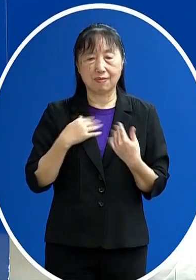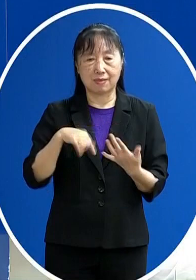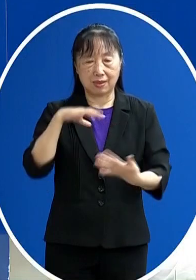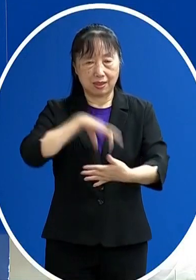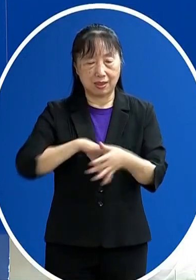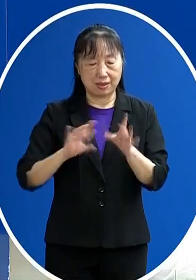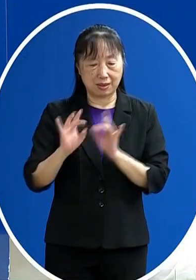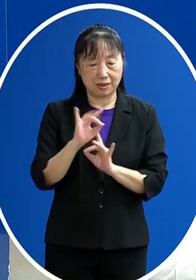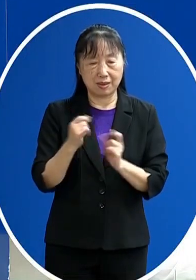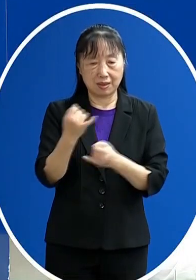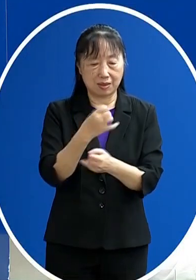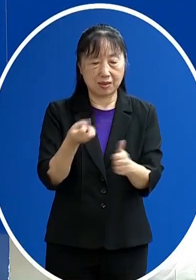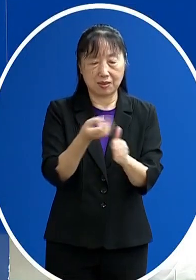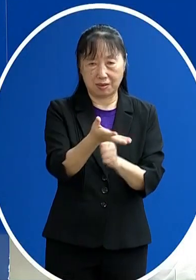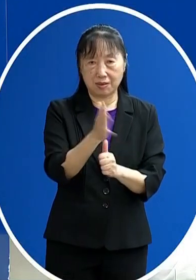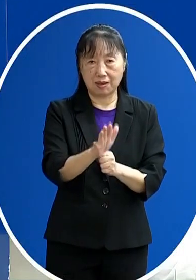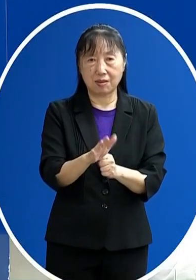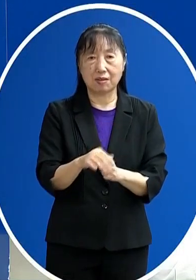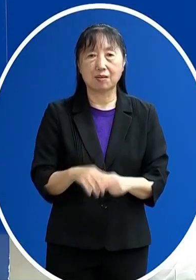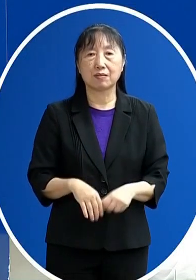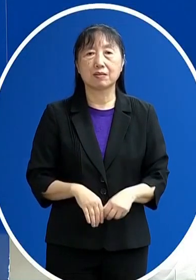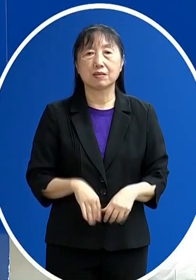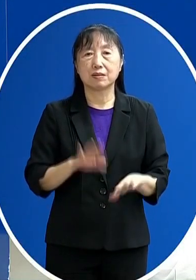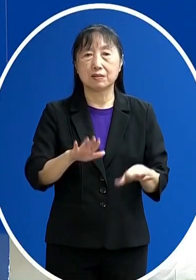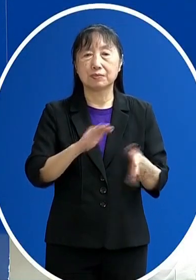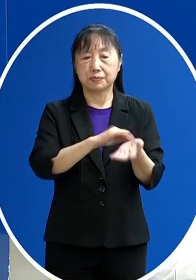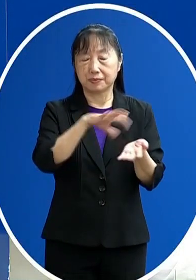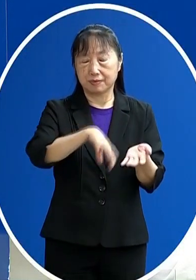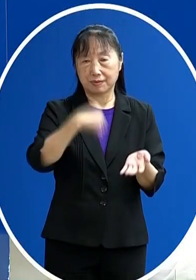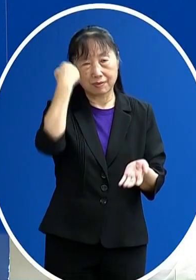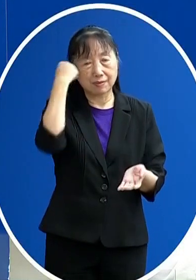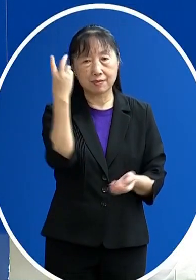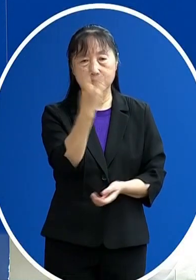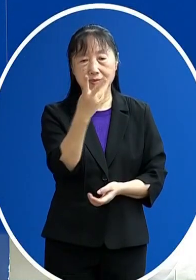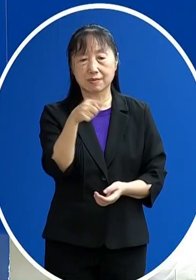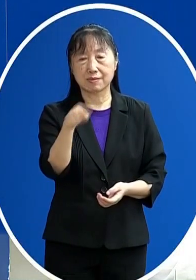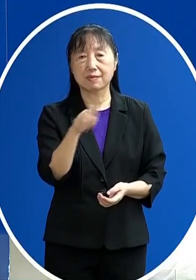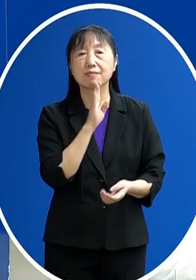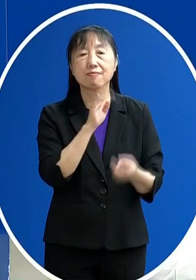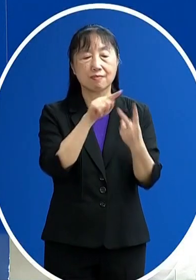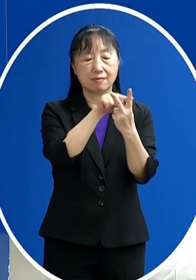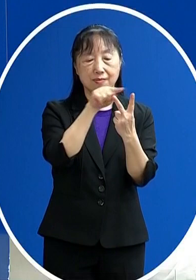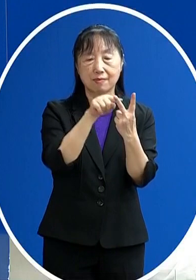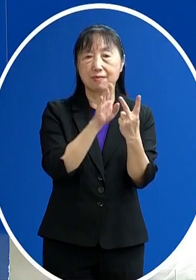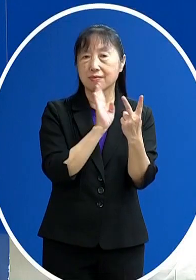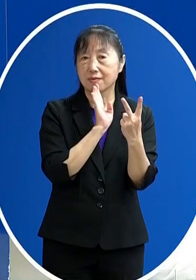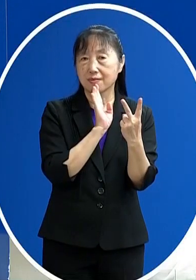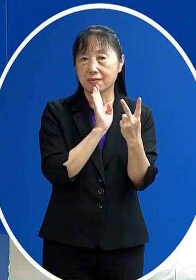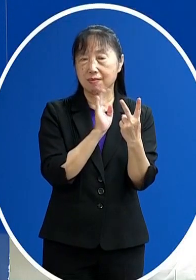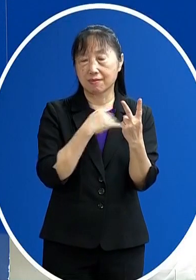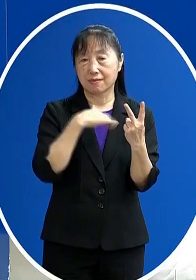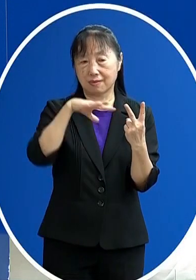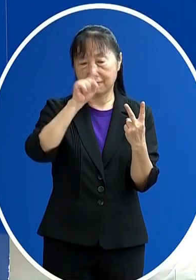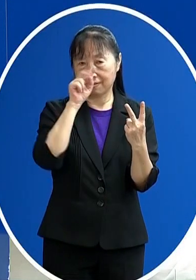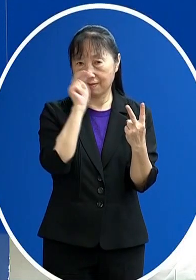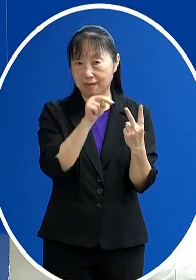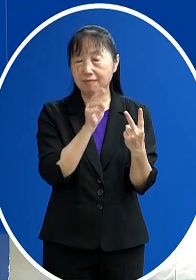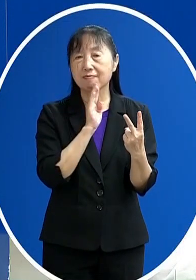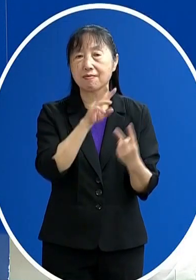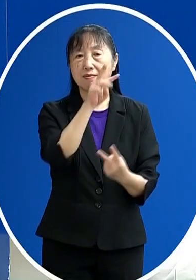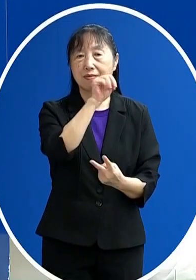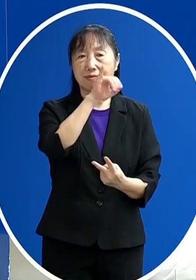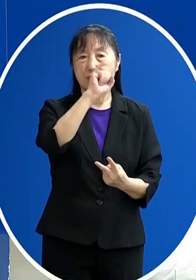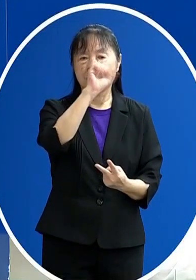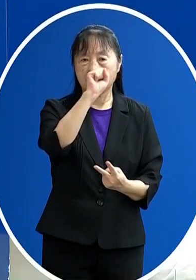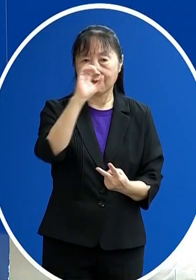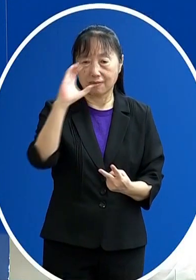染。好，那所以我们今天有这个还在住院的三位小朋友，其中有两位是我们算首见的，就是说 Miss C 之